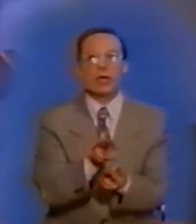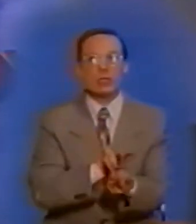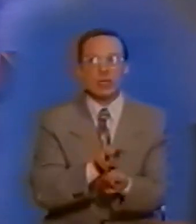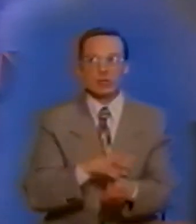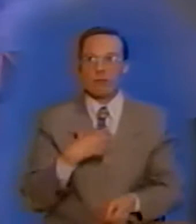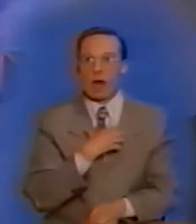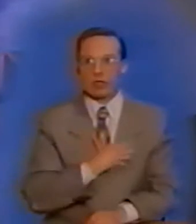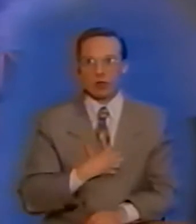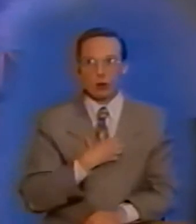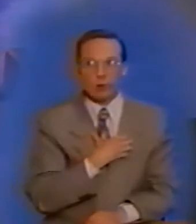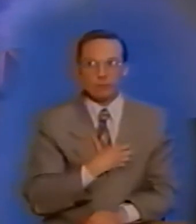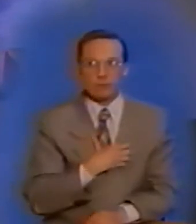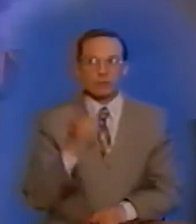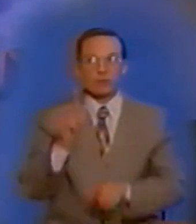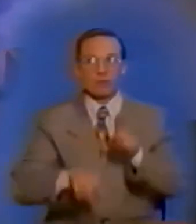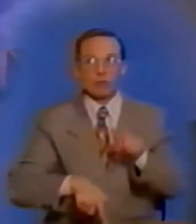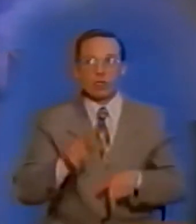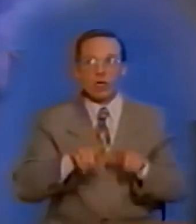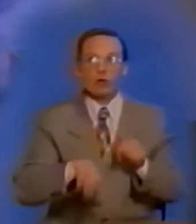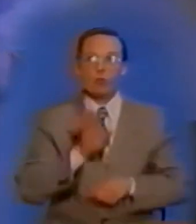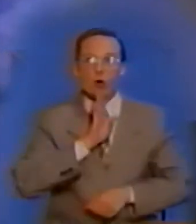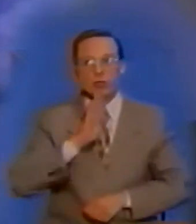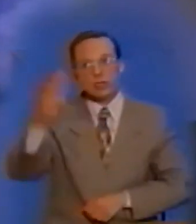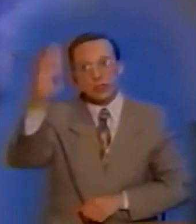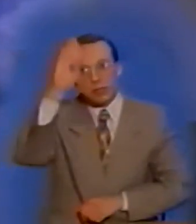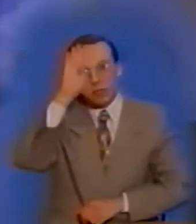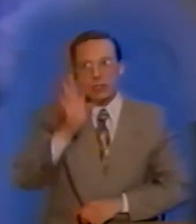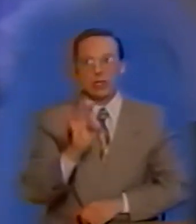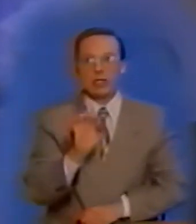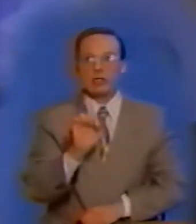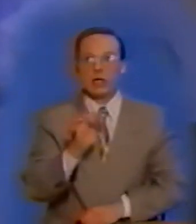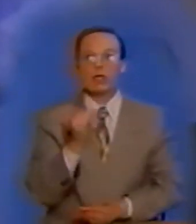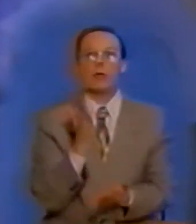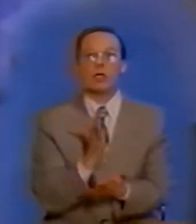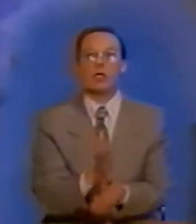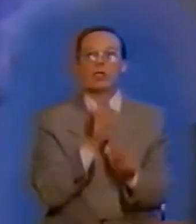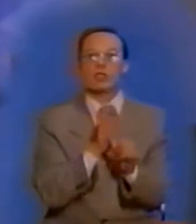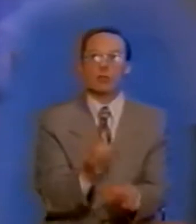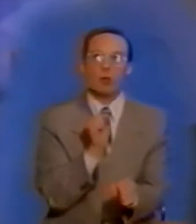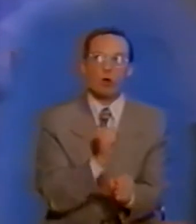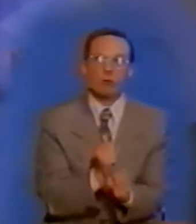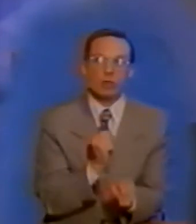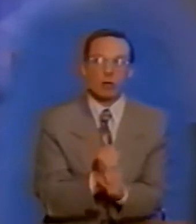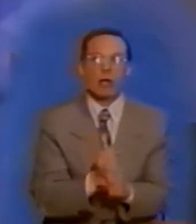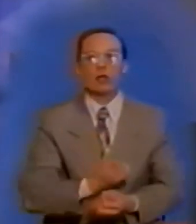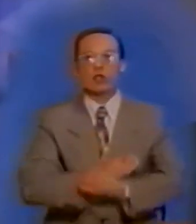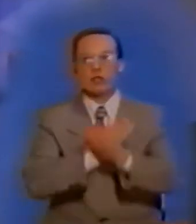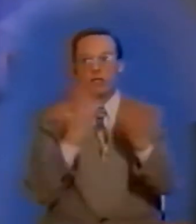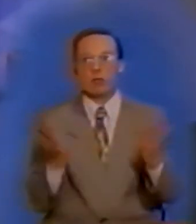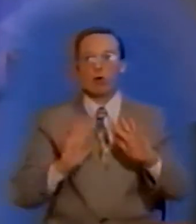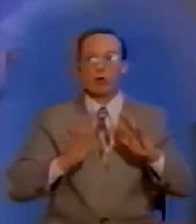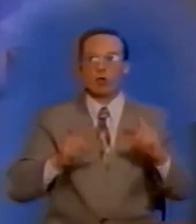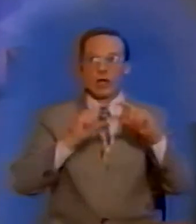pagrindu. Jeigu moteris ar vyras, tarkim, yra diskriminuojami darbe, ten švietimo kokiose